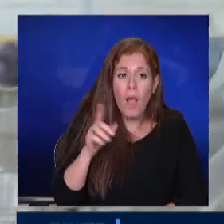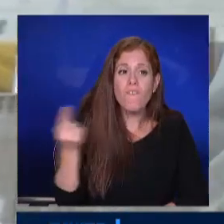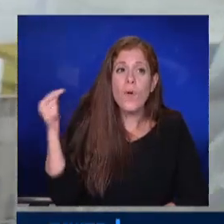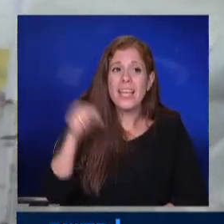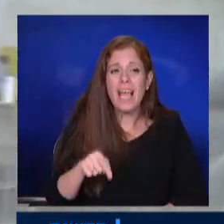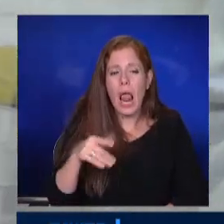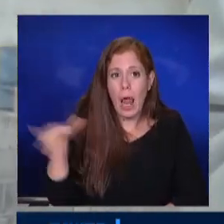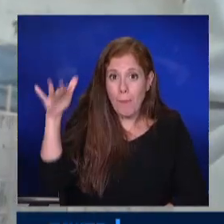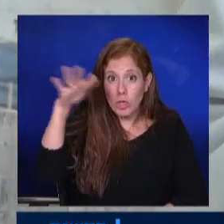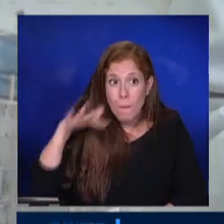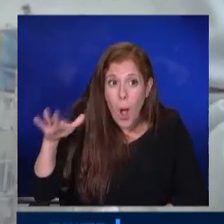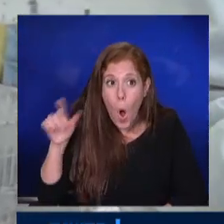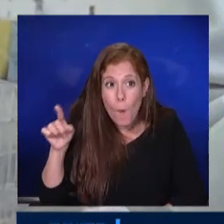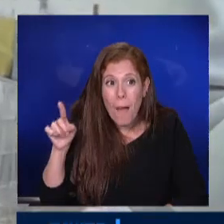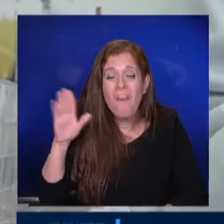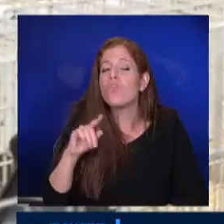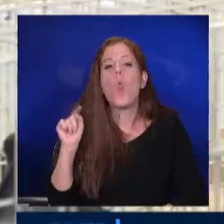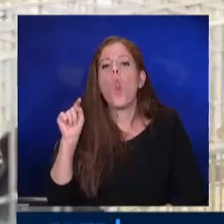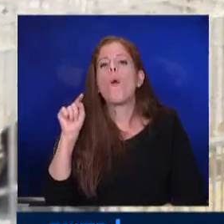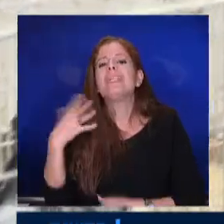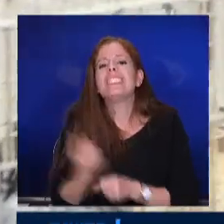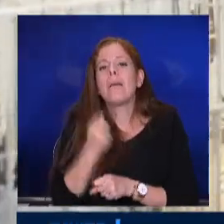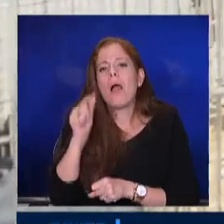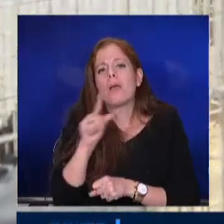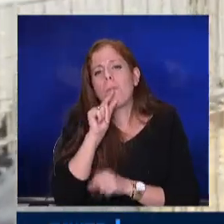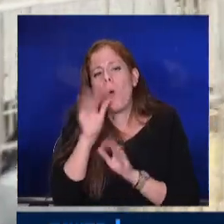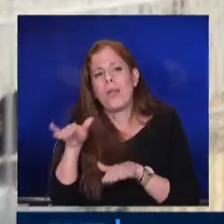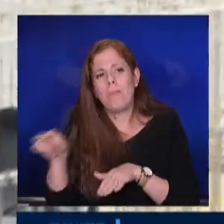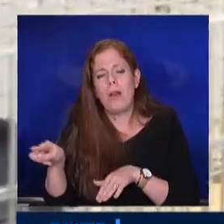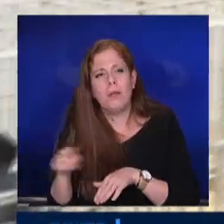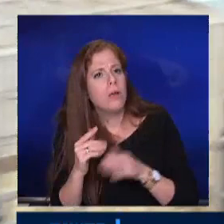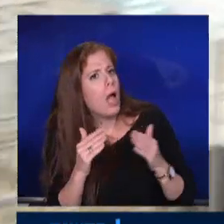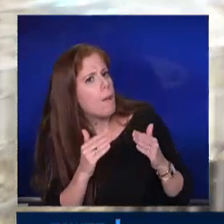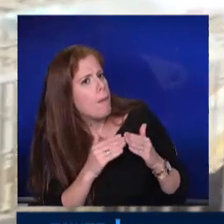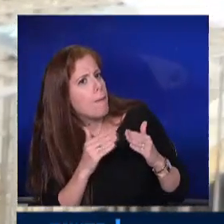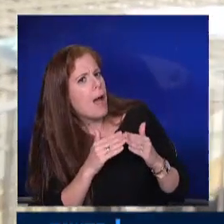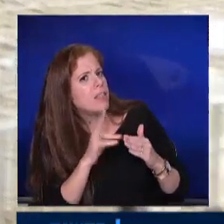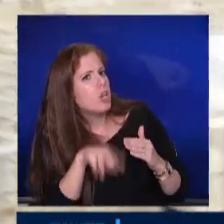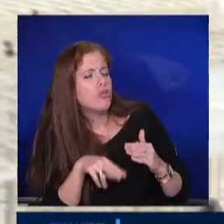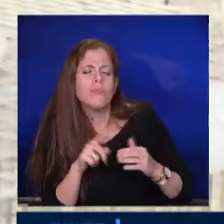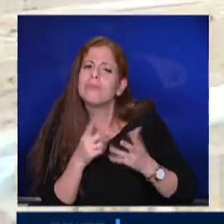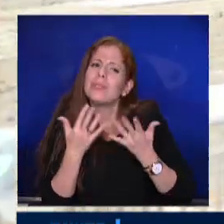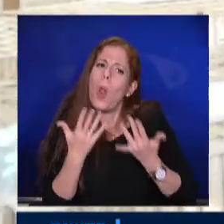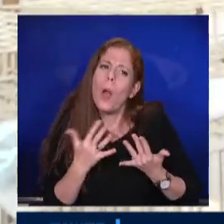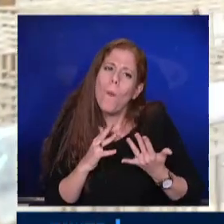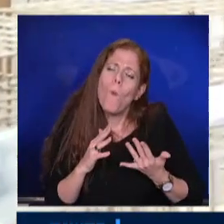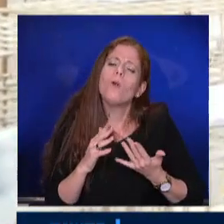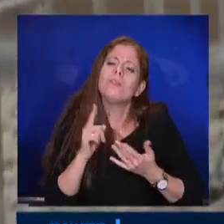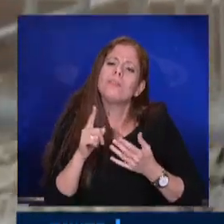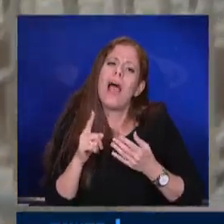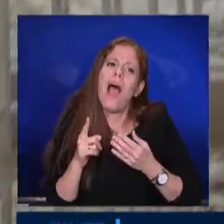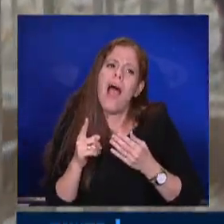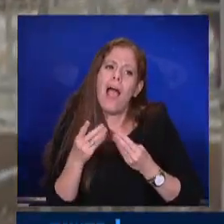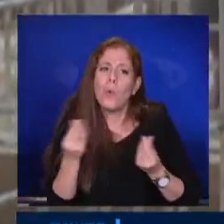לרמה שבאירופה אפילו לא מגיעים ביונים האלה. כמה יש לך בבית, יונים? זה לא הכמות, זה האיכות. משהו כמו